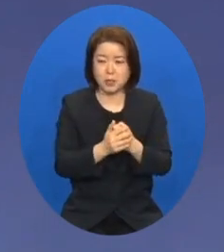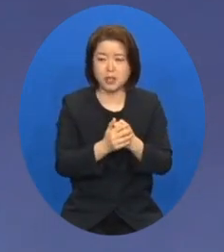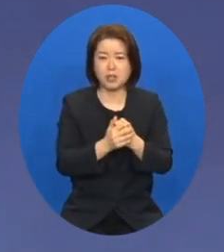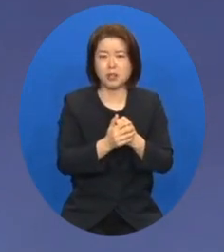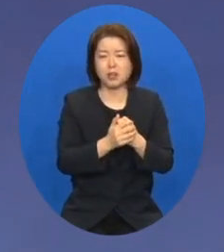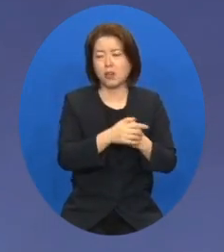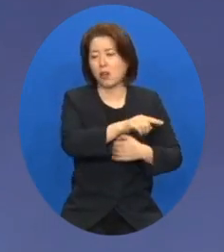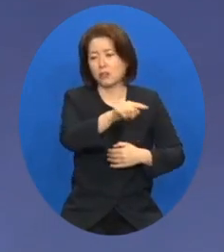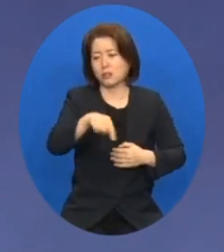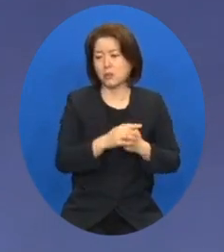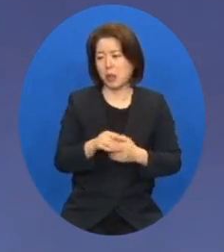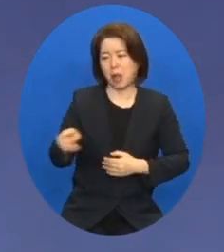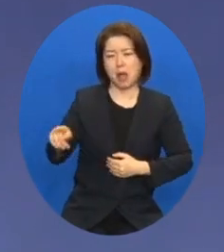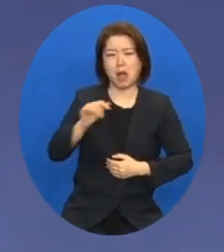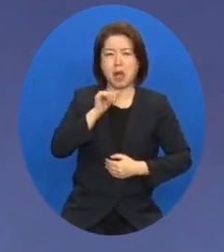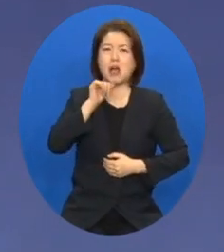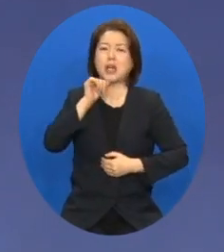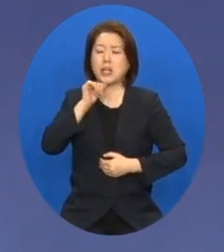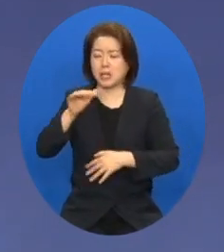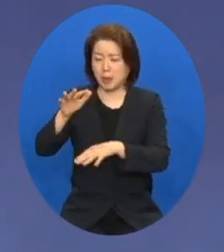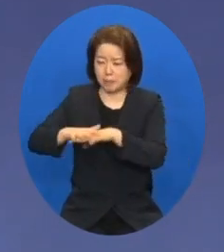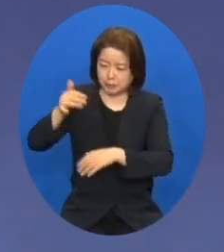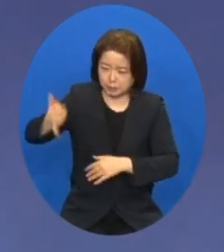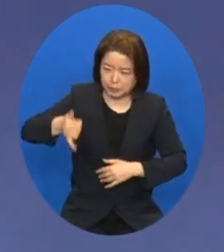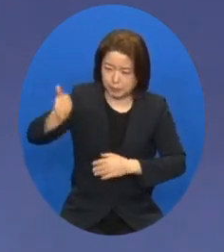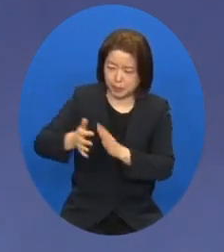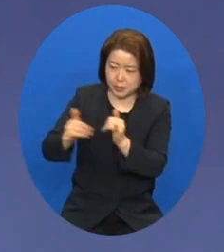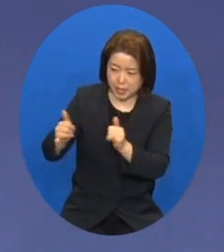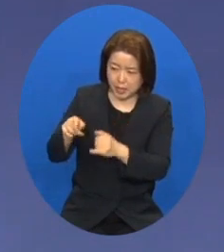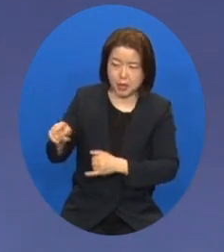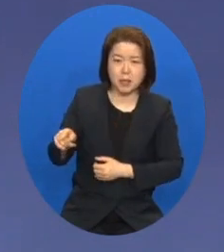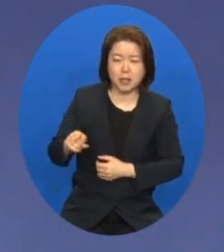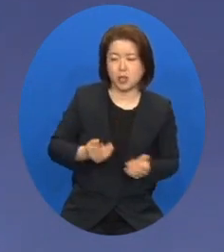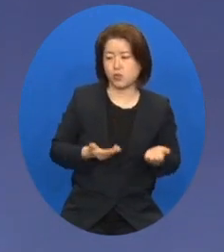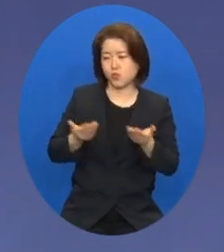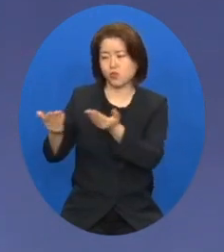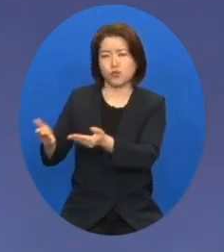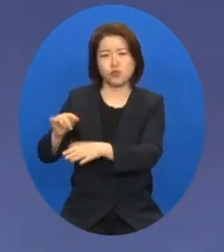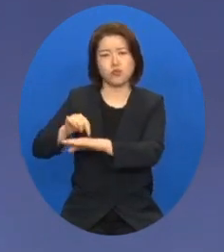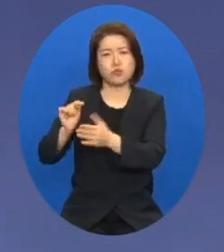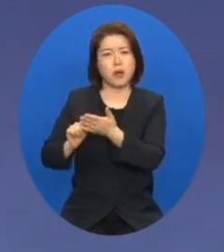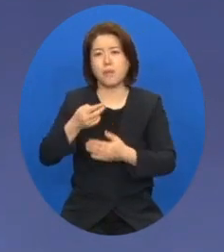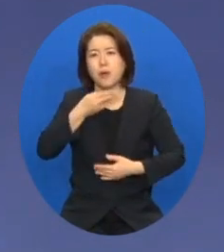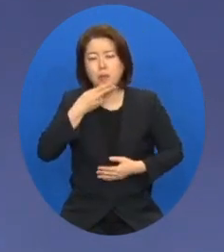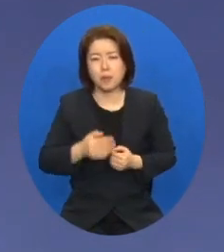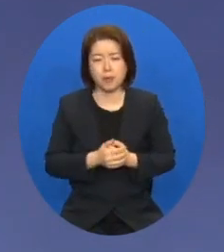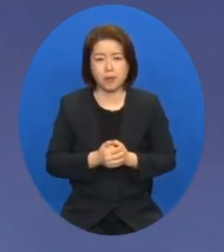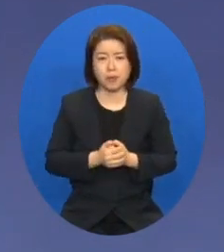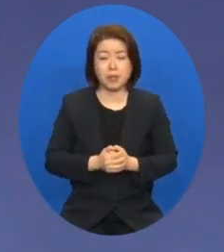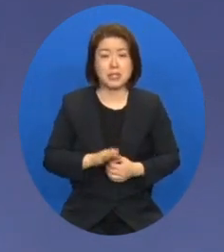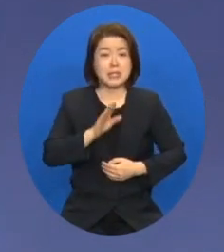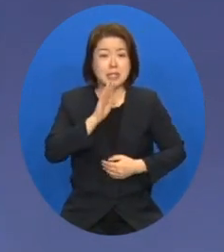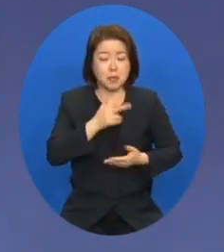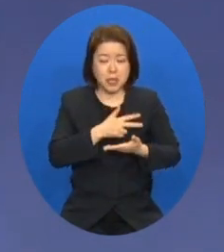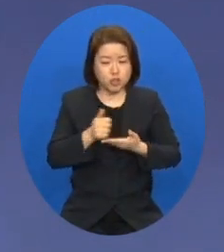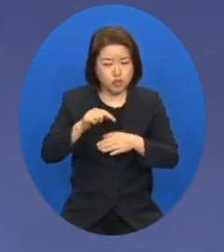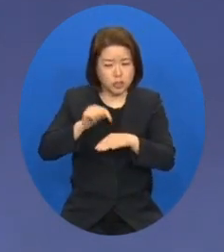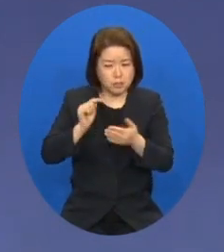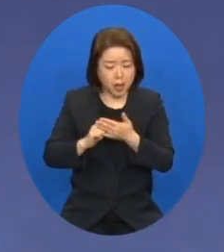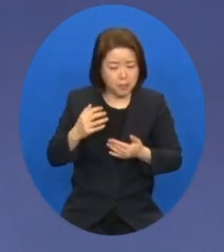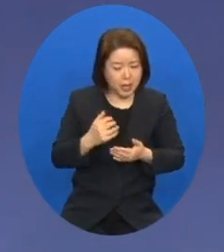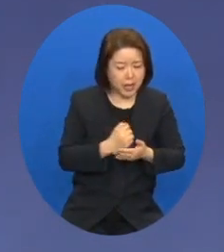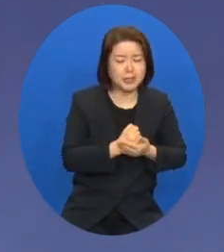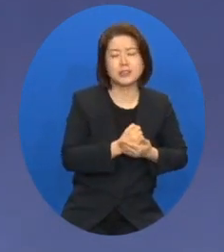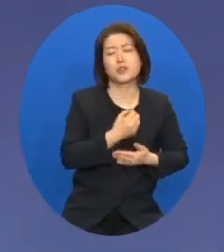농로 들을 향하여 주는 마음이 없었습니다 정말 주님의 마음을 품지 않았던